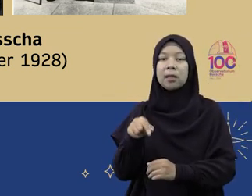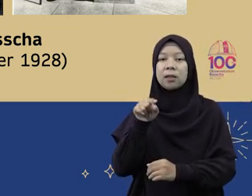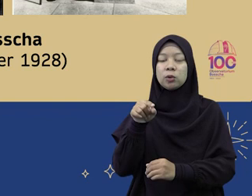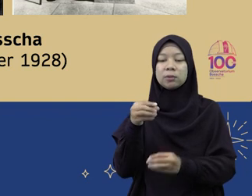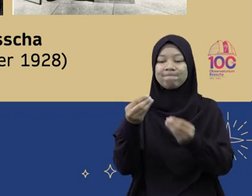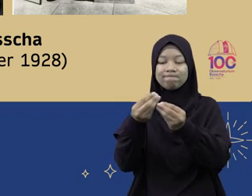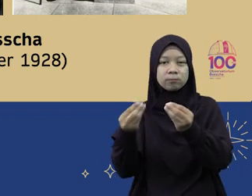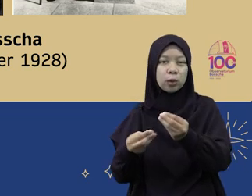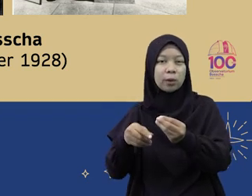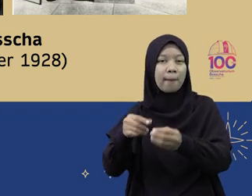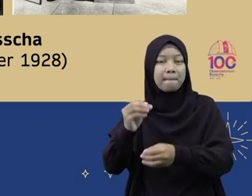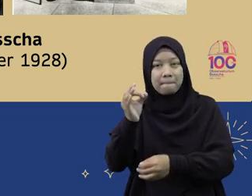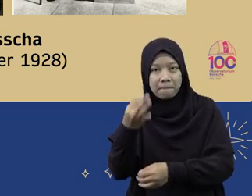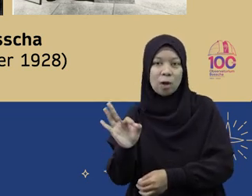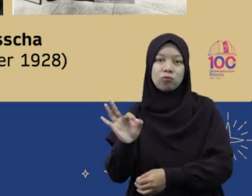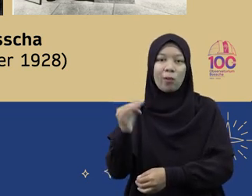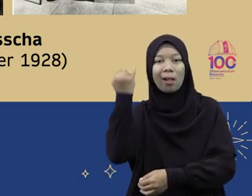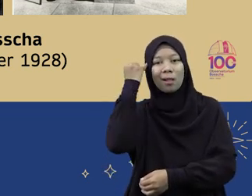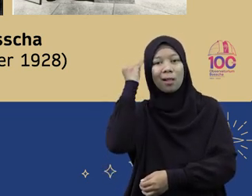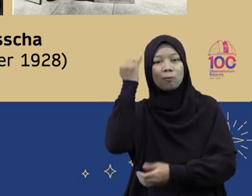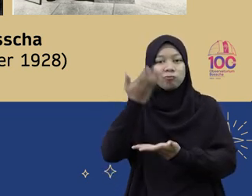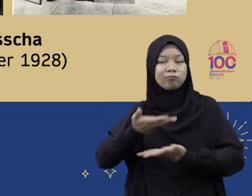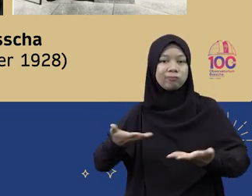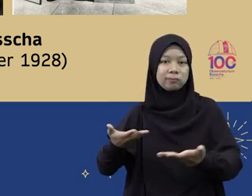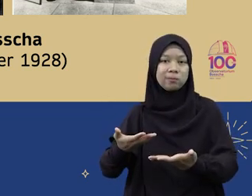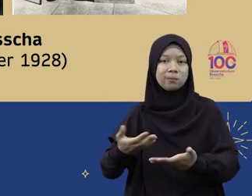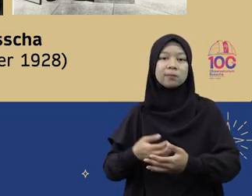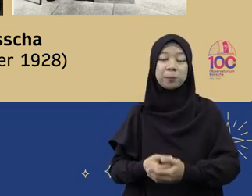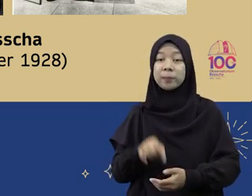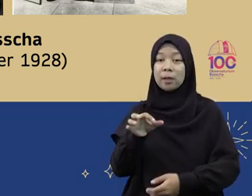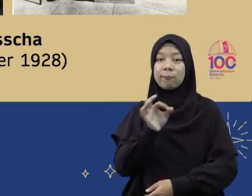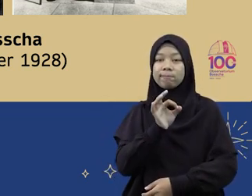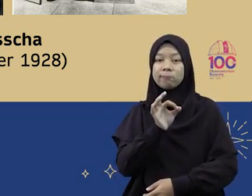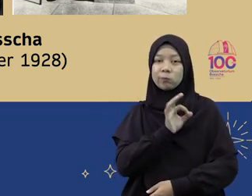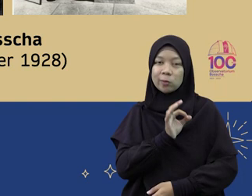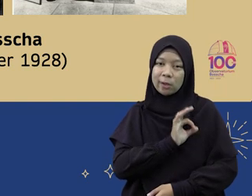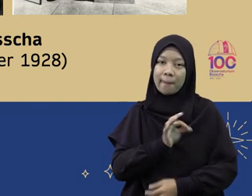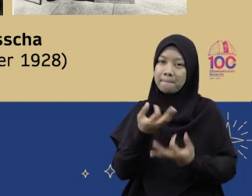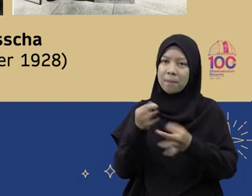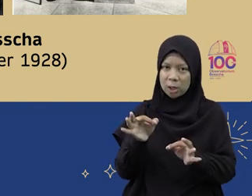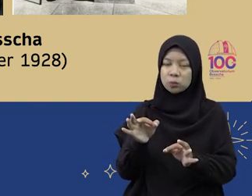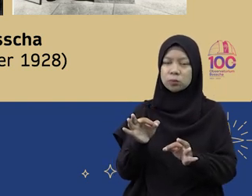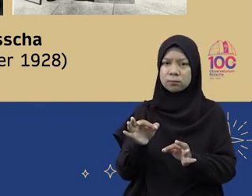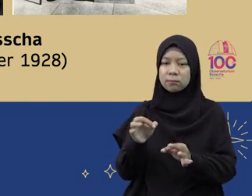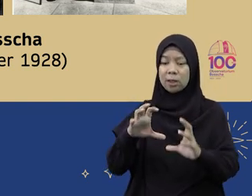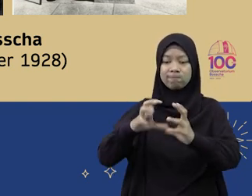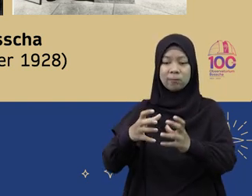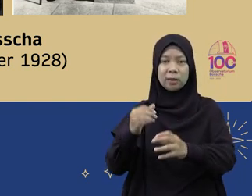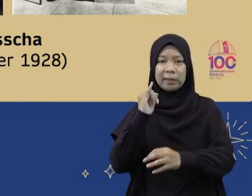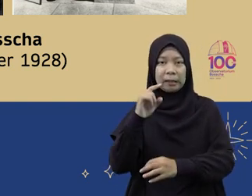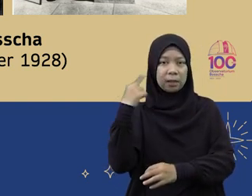sains baru sains ini adalah sains baru fasilitas baru bahkan di dunia internasional